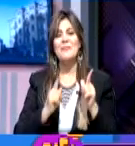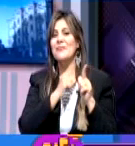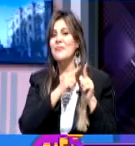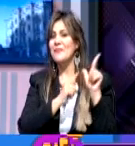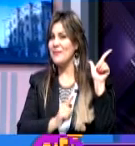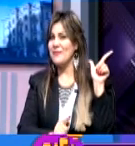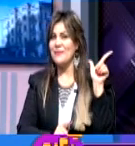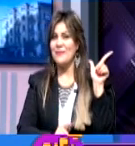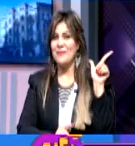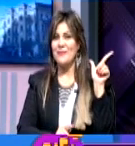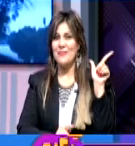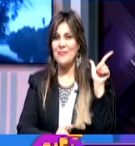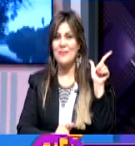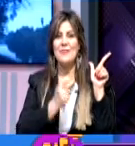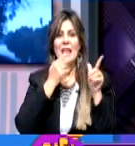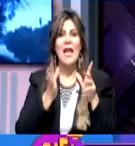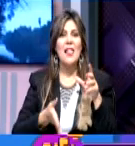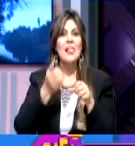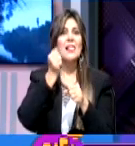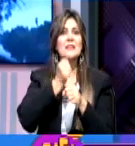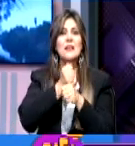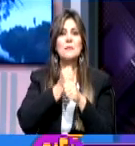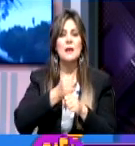اثنين، التطبيق الصارم